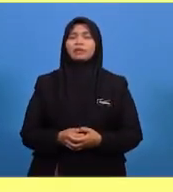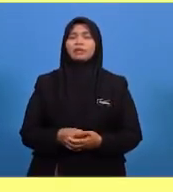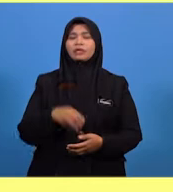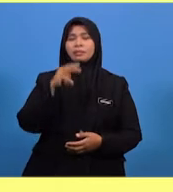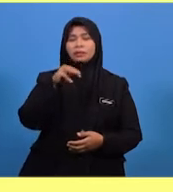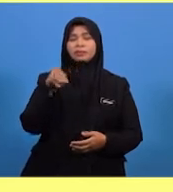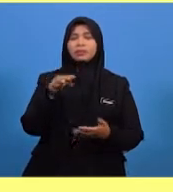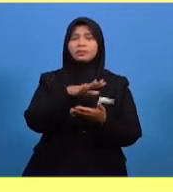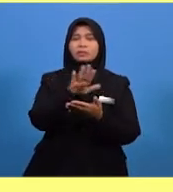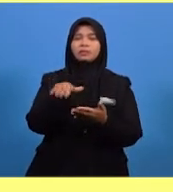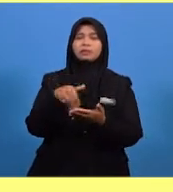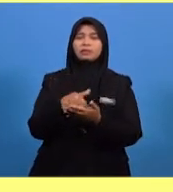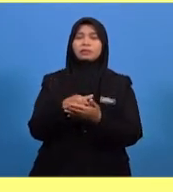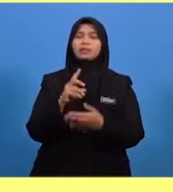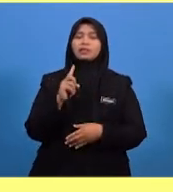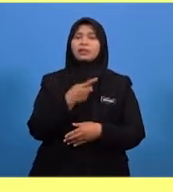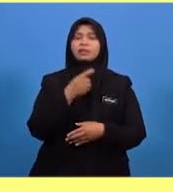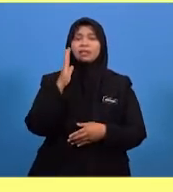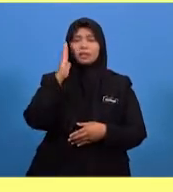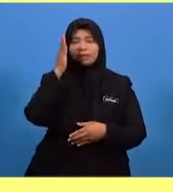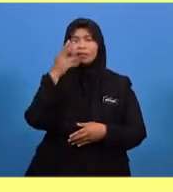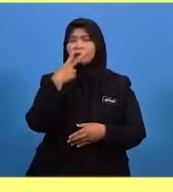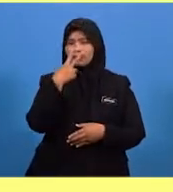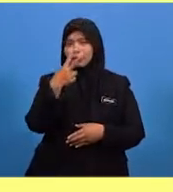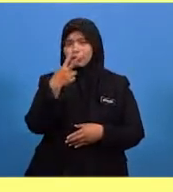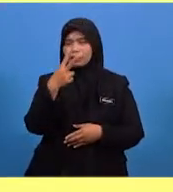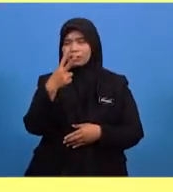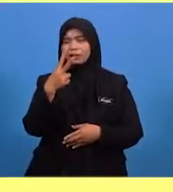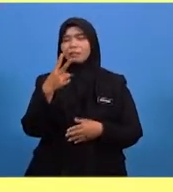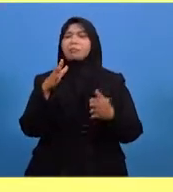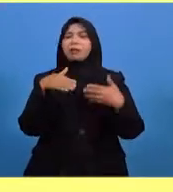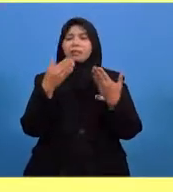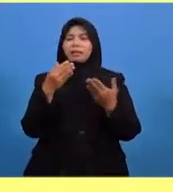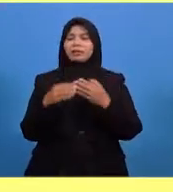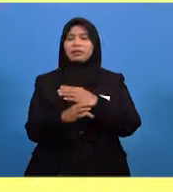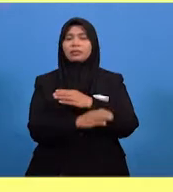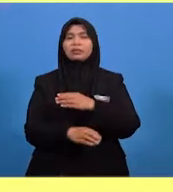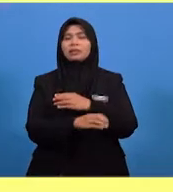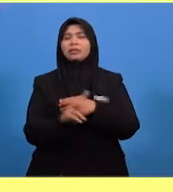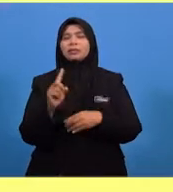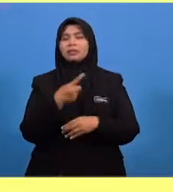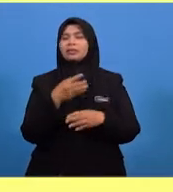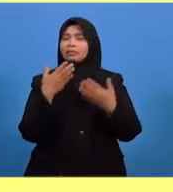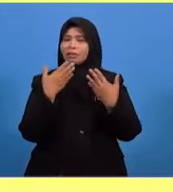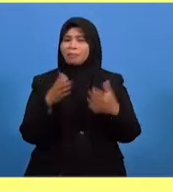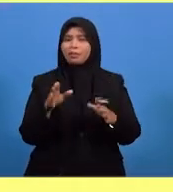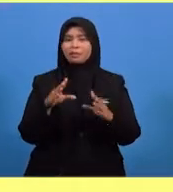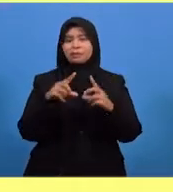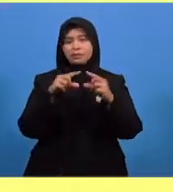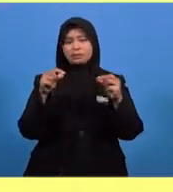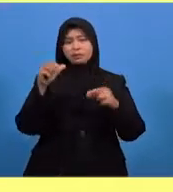murid sekalian kita akan melihat keadaan negara kita selepas kekalahan